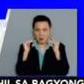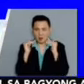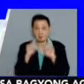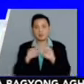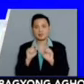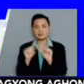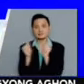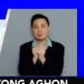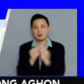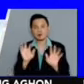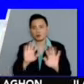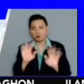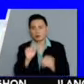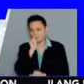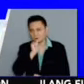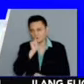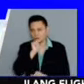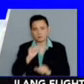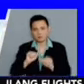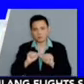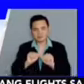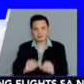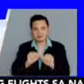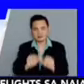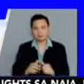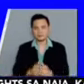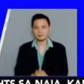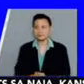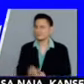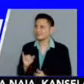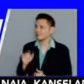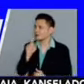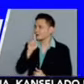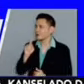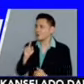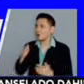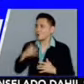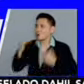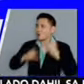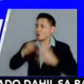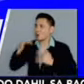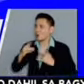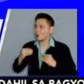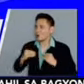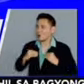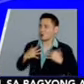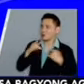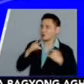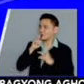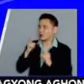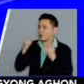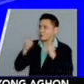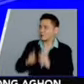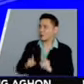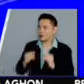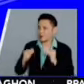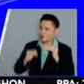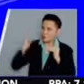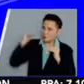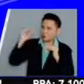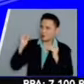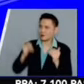yun. Tiwala lang. Sobrang sarap sa pakiramdam kasi yun talaga yung gusto namin mangyari, yung makuha namin yung forfeit tsaka yung 14 times